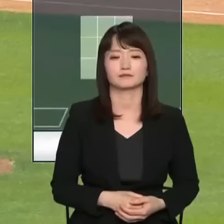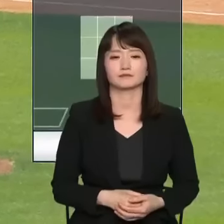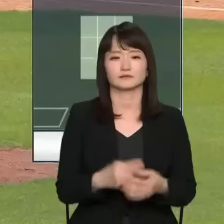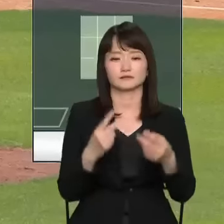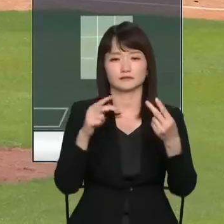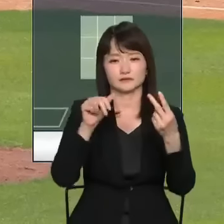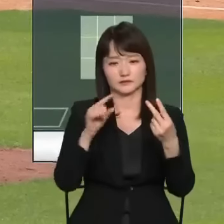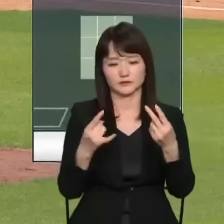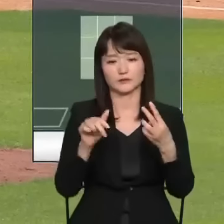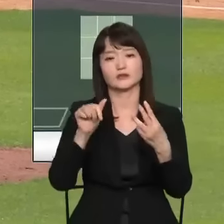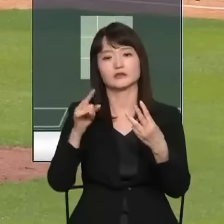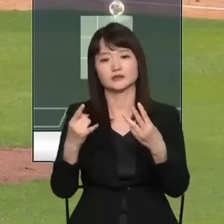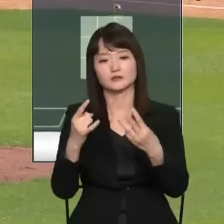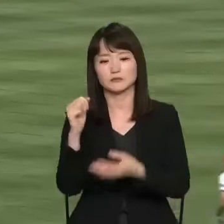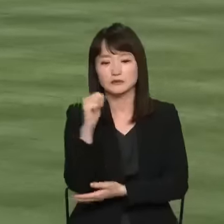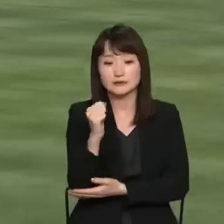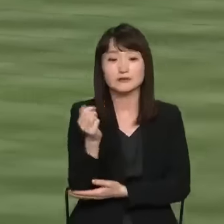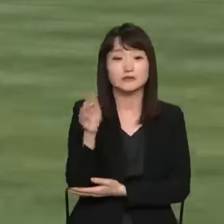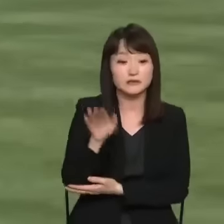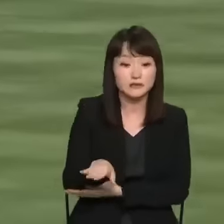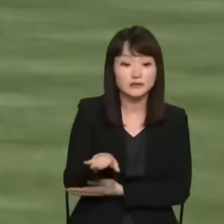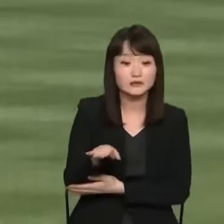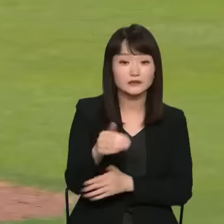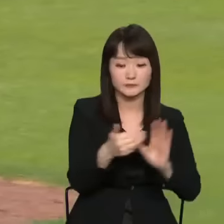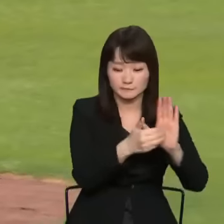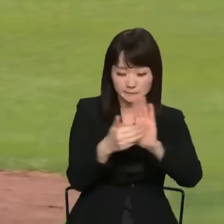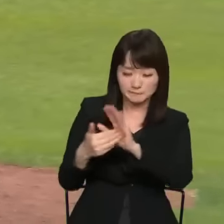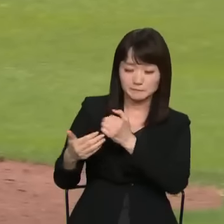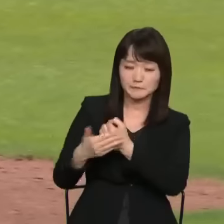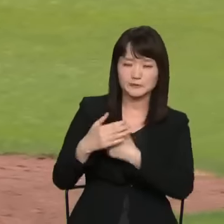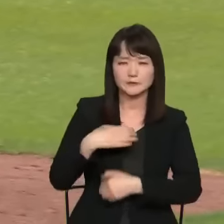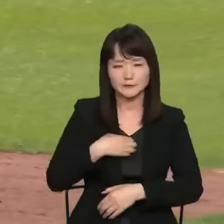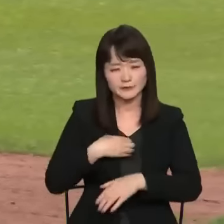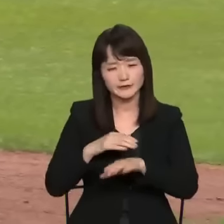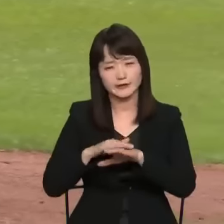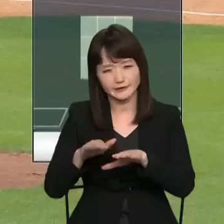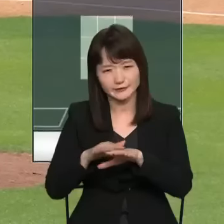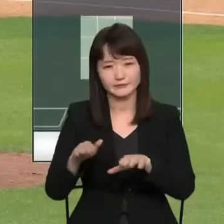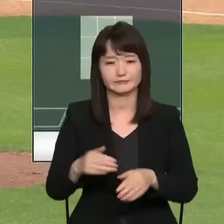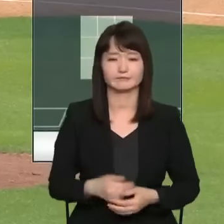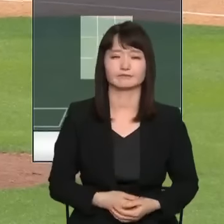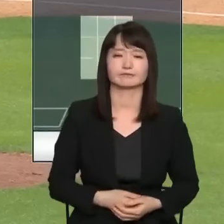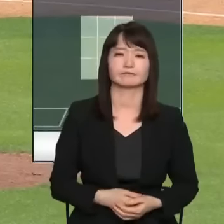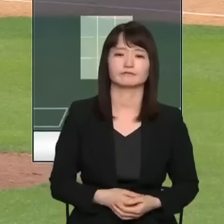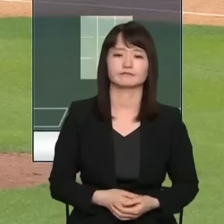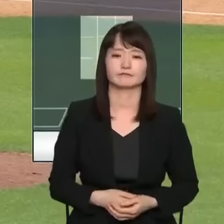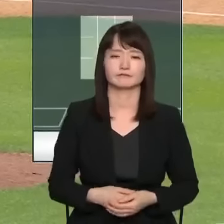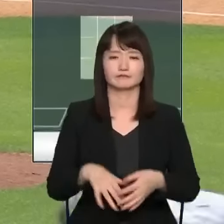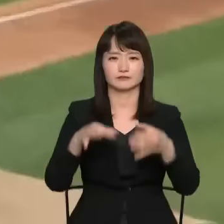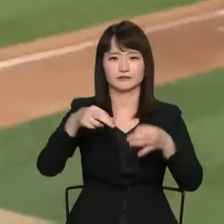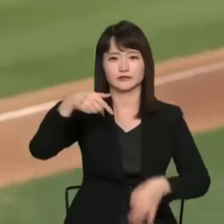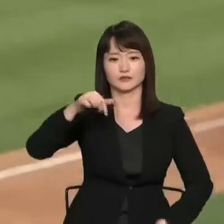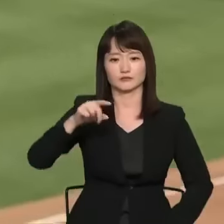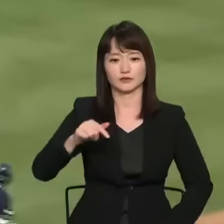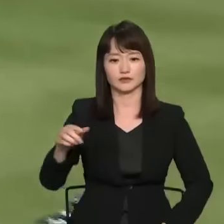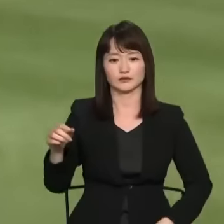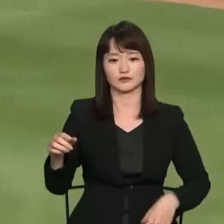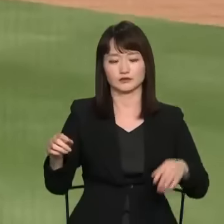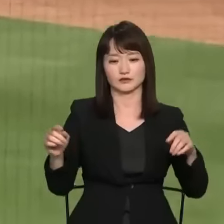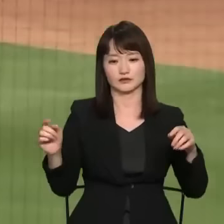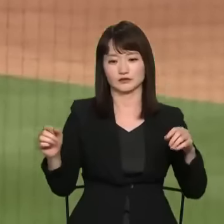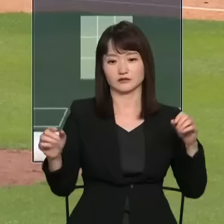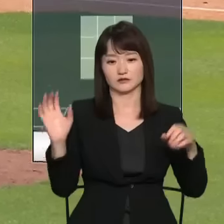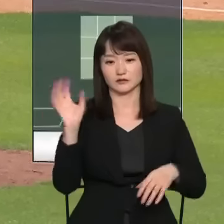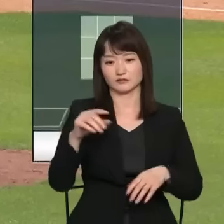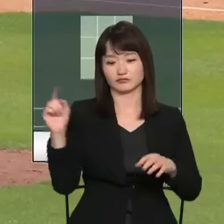2회와 3회에는 잠시 흔들렸지만 수비진의 도움으로 위기를 넘겼습니다. 김재환의 직선타를 유격수